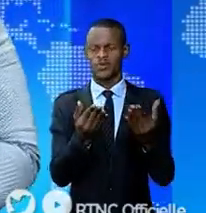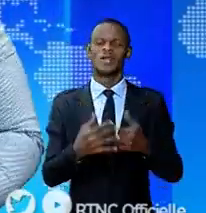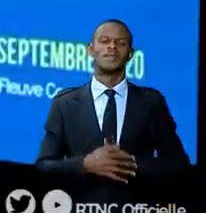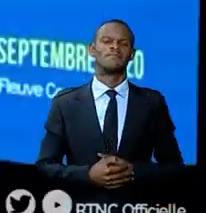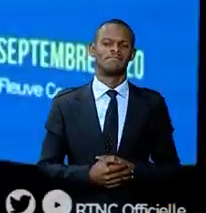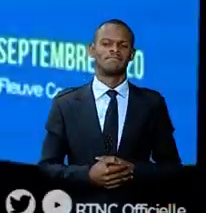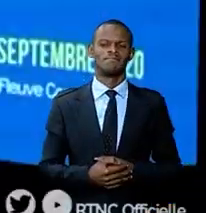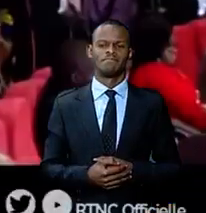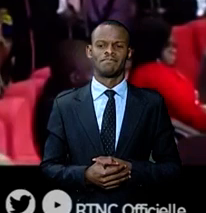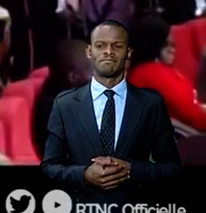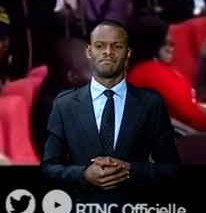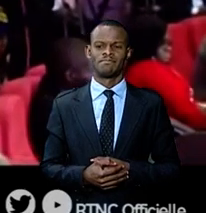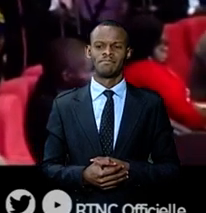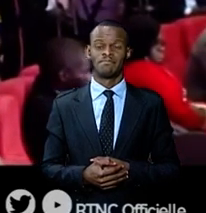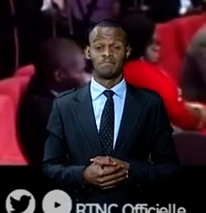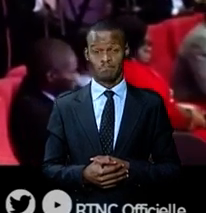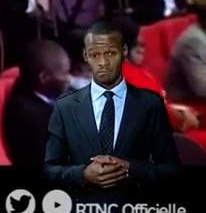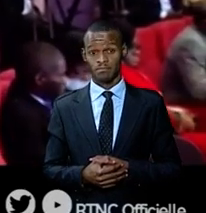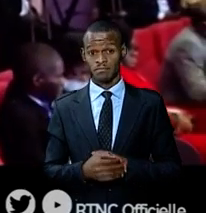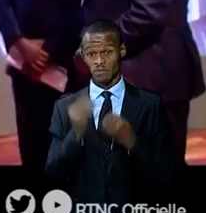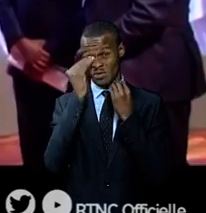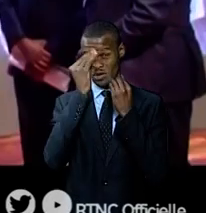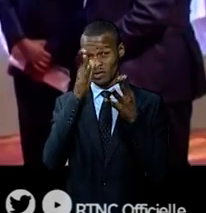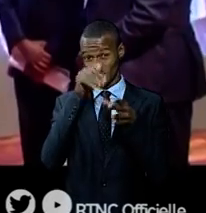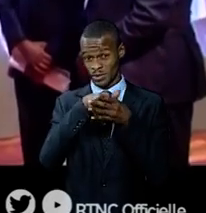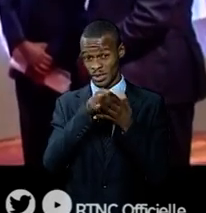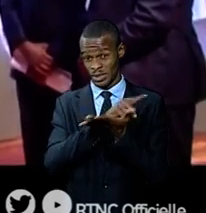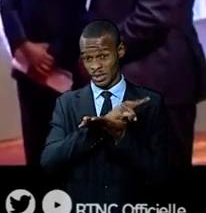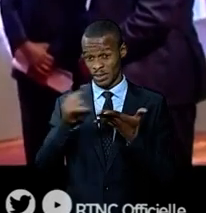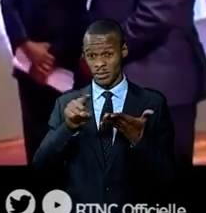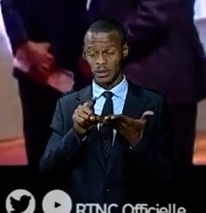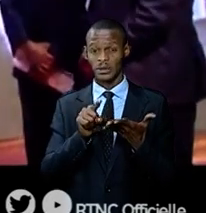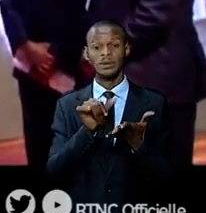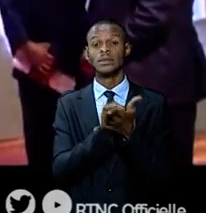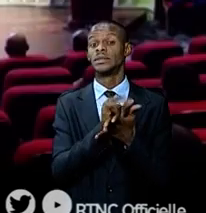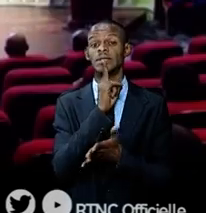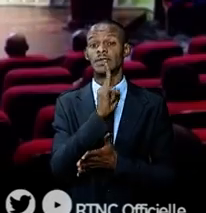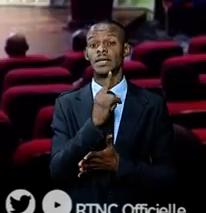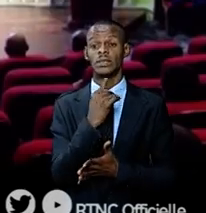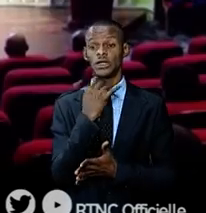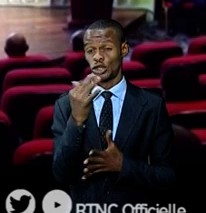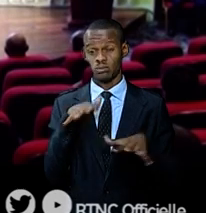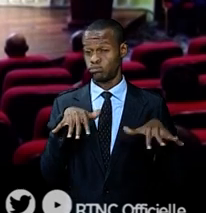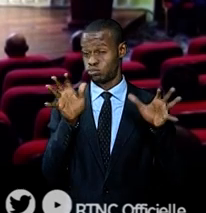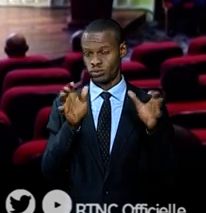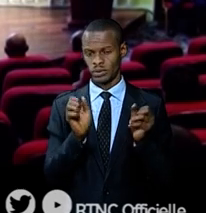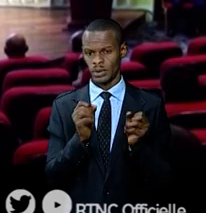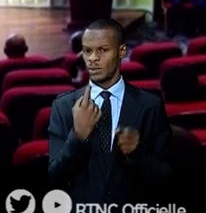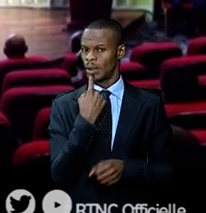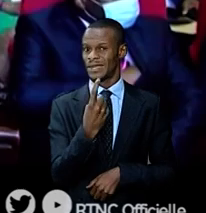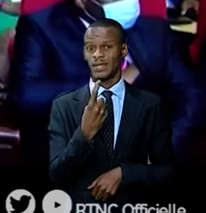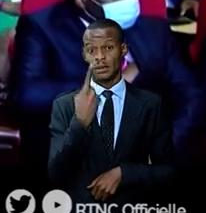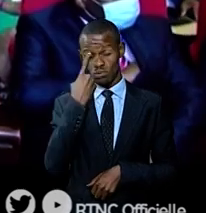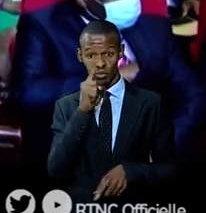Songo. L'actualité au cours de la semaine a été riche et abondante. Les notions de bonne gouvernance doivent être intégrées